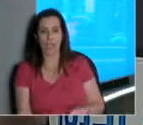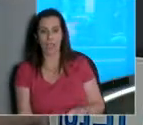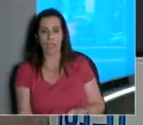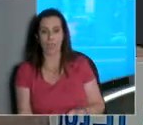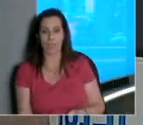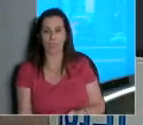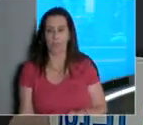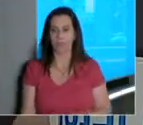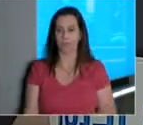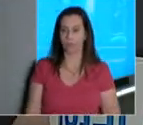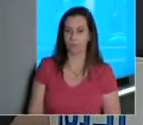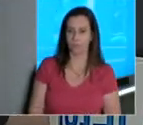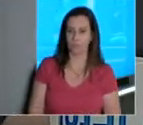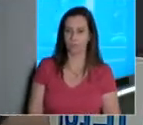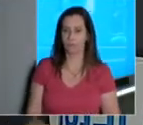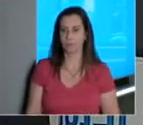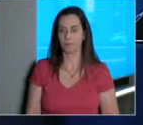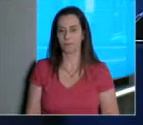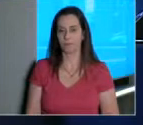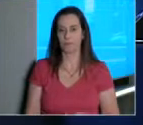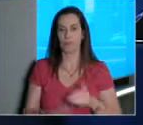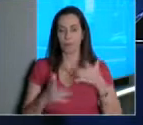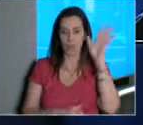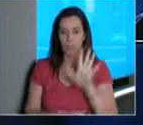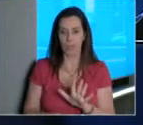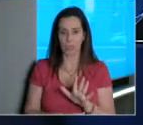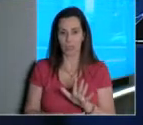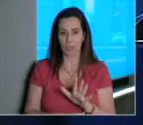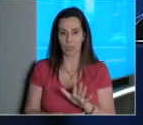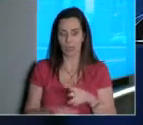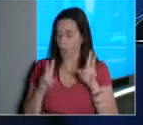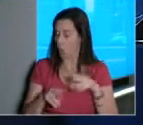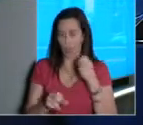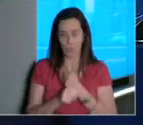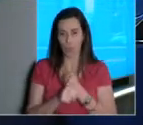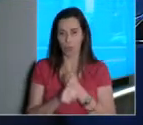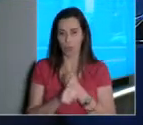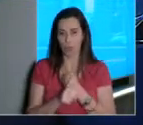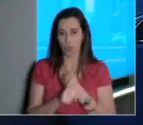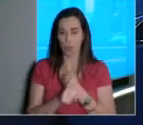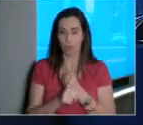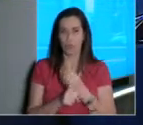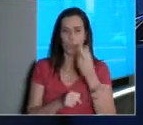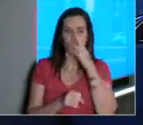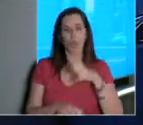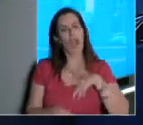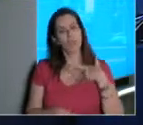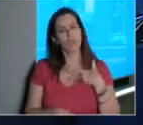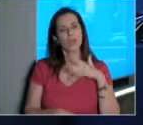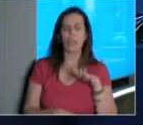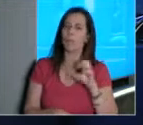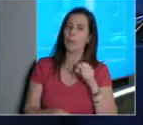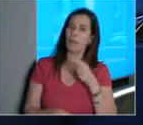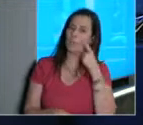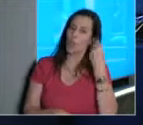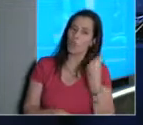אני לא הפרעתי. אז הנה, בוא ניתן לדוקטור נוריאל להשתמש. מה שהסרט הזה יכול לייצר זה מין סוג של הרגשה שגם אם